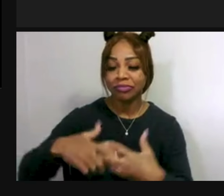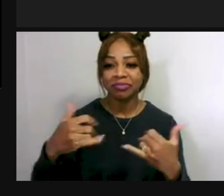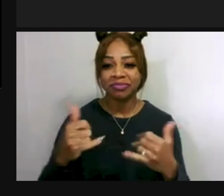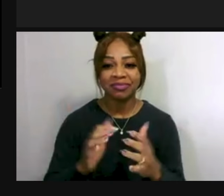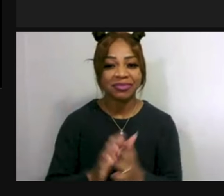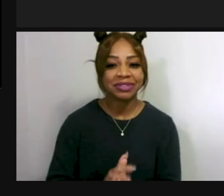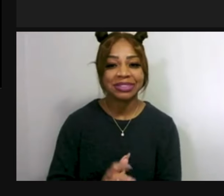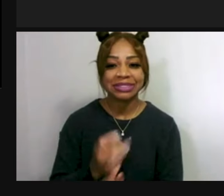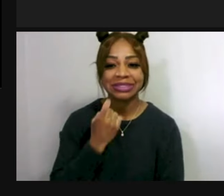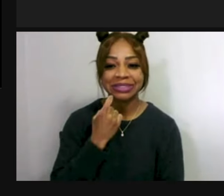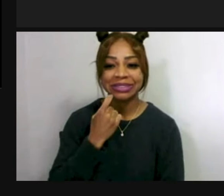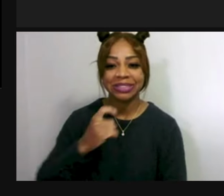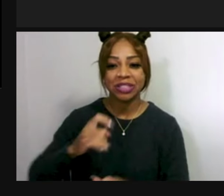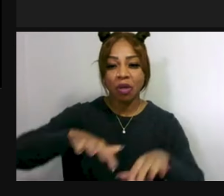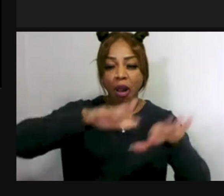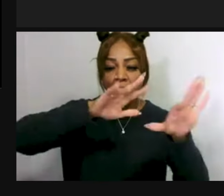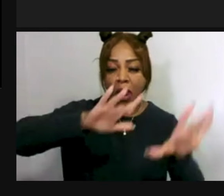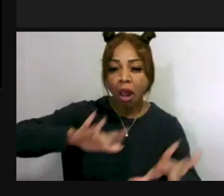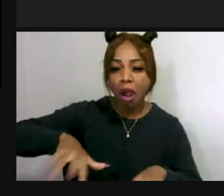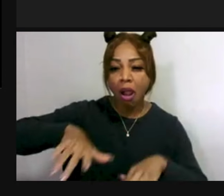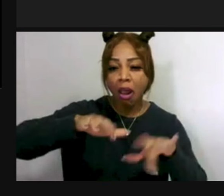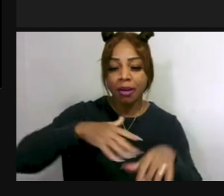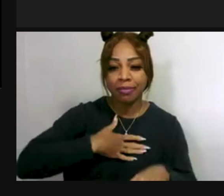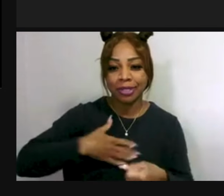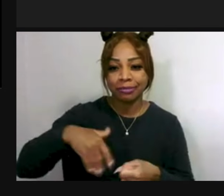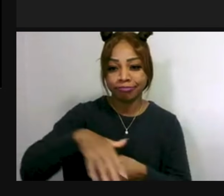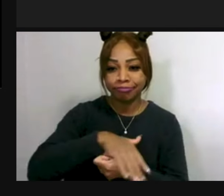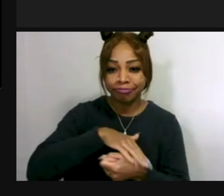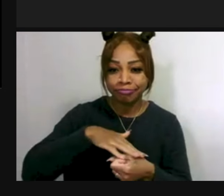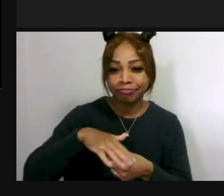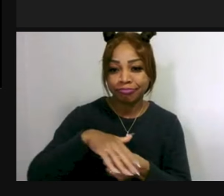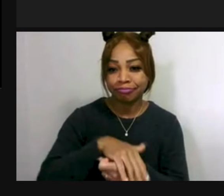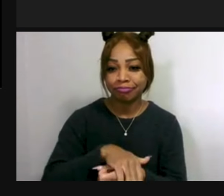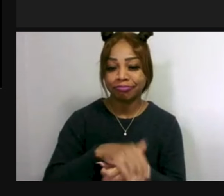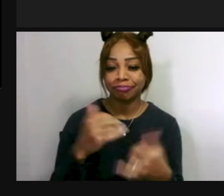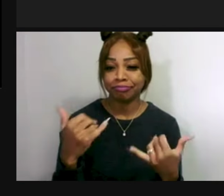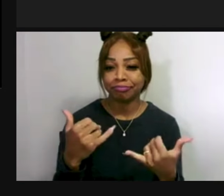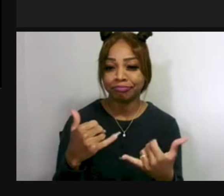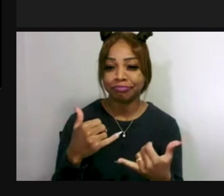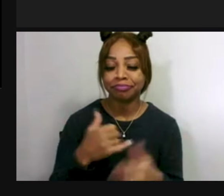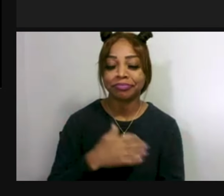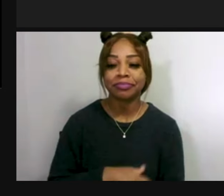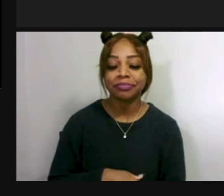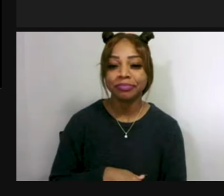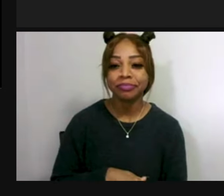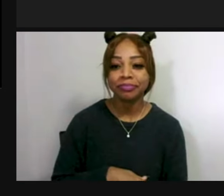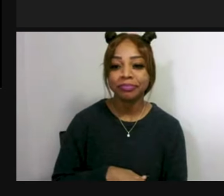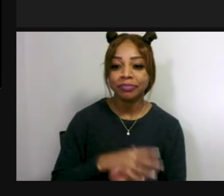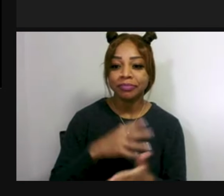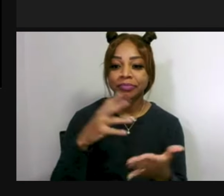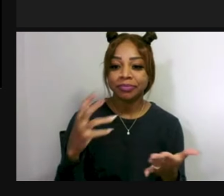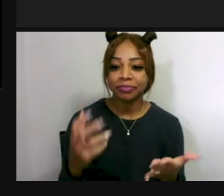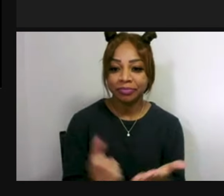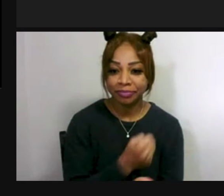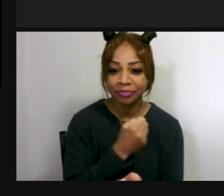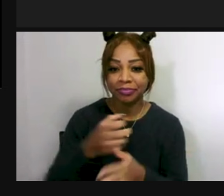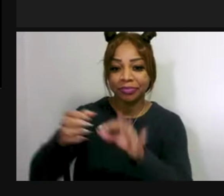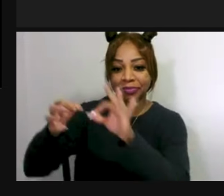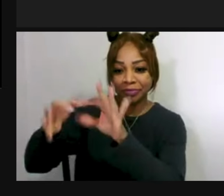'Internet, que la température est belle. Il y avait beaucoup de neige ce matin. J'aimerais prendre un moment pour me